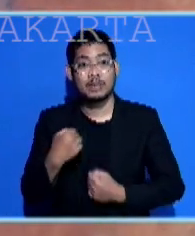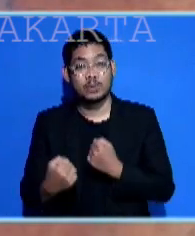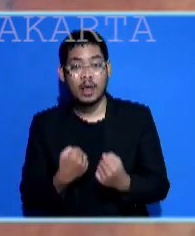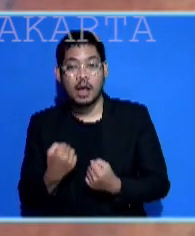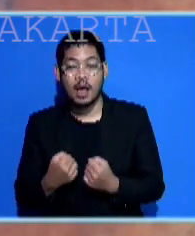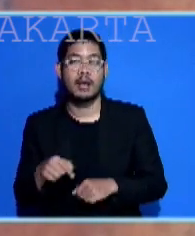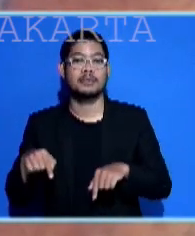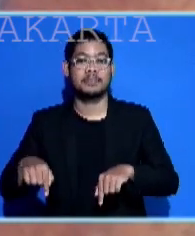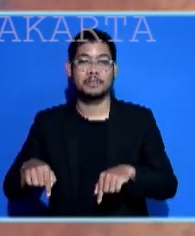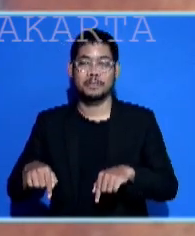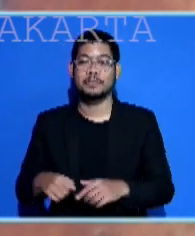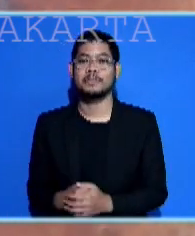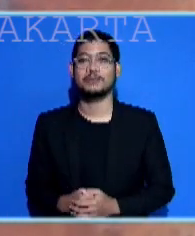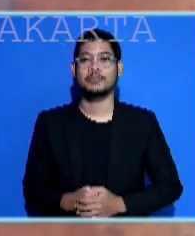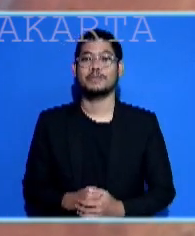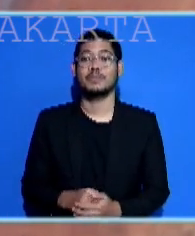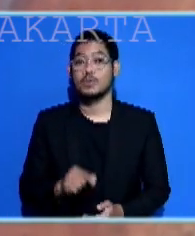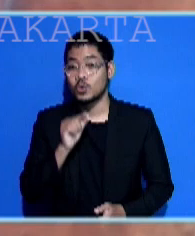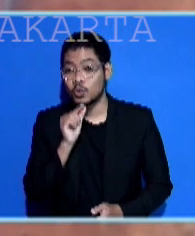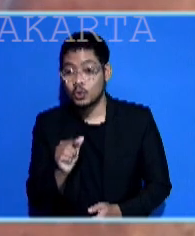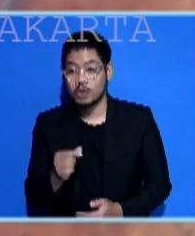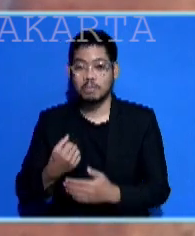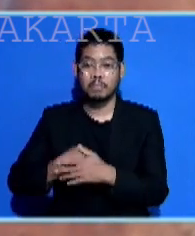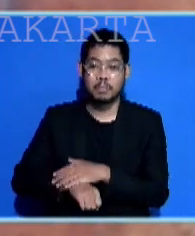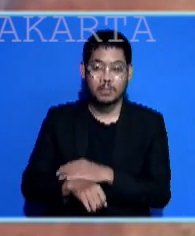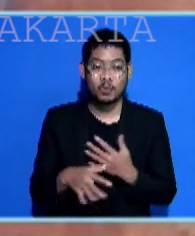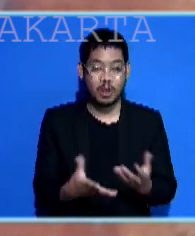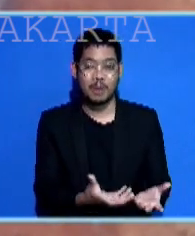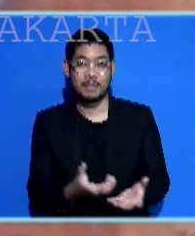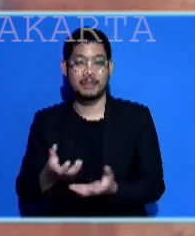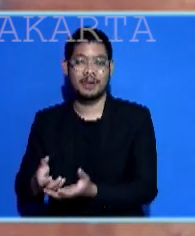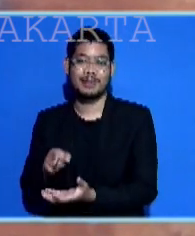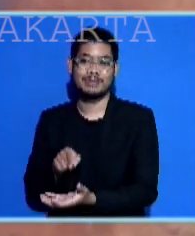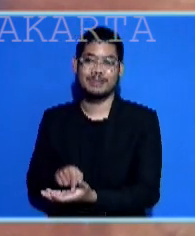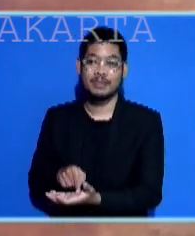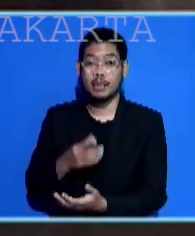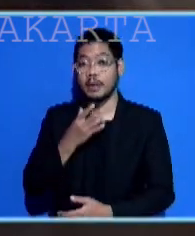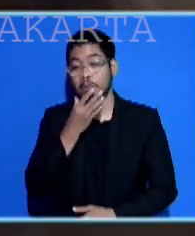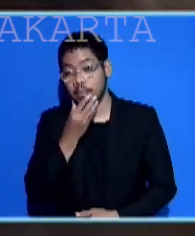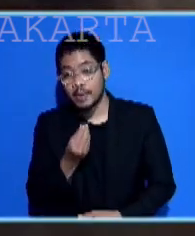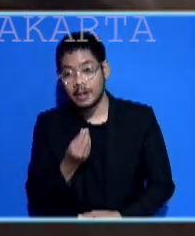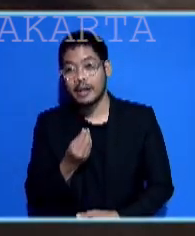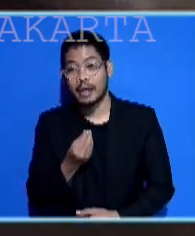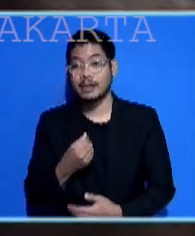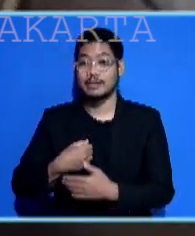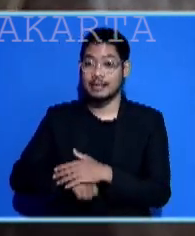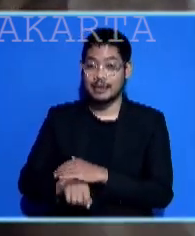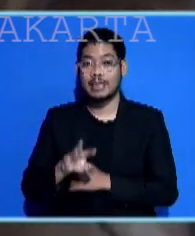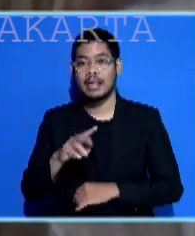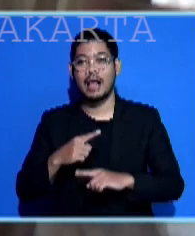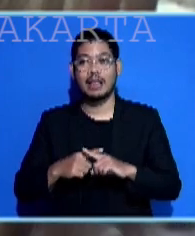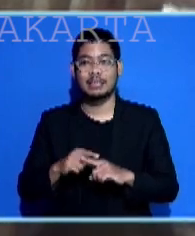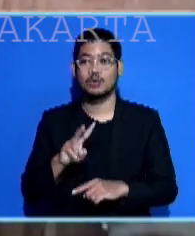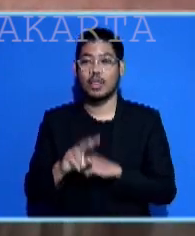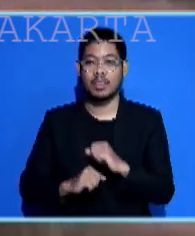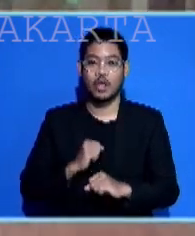sukanentr saperlu dipun pendet anakanipun utawi breding menda Jawa Randu saged manak kaping tiga ing sakbeting KH taun